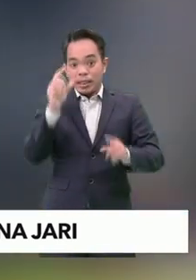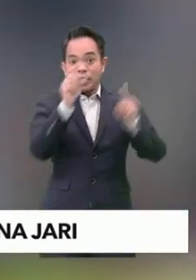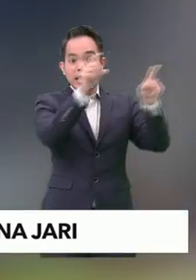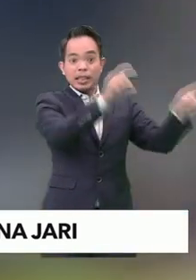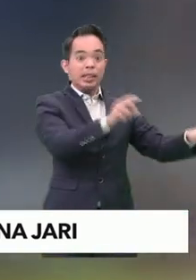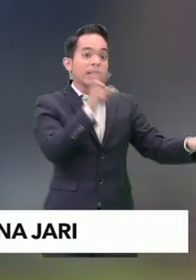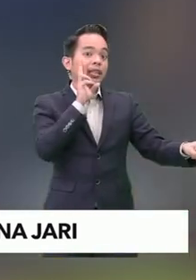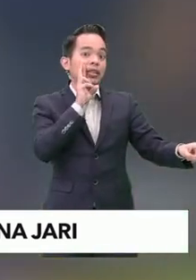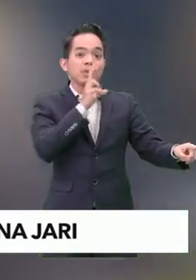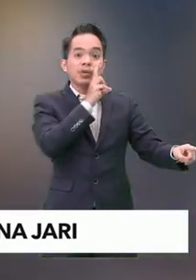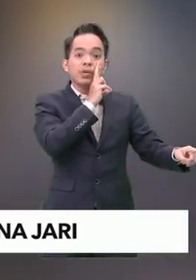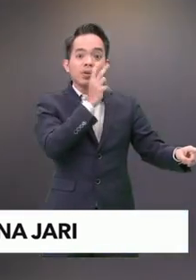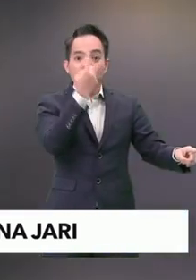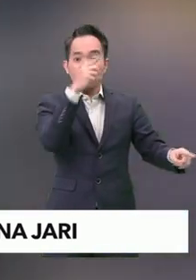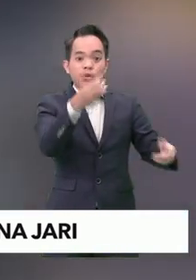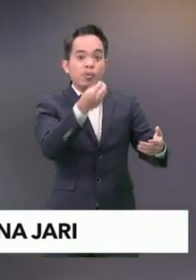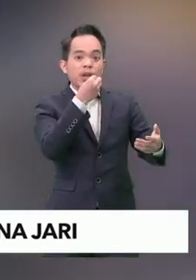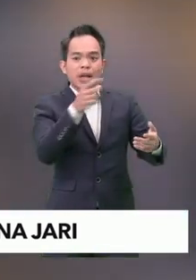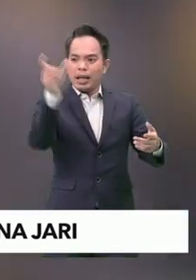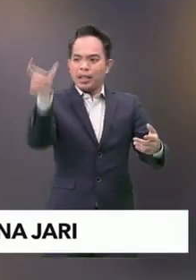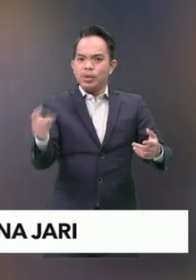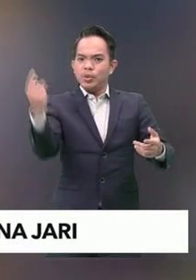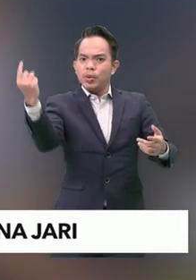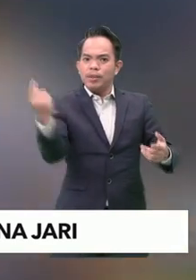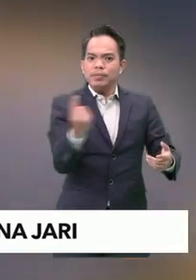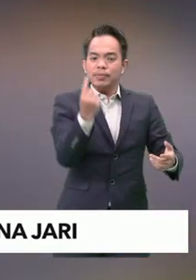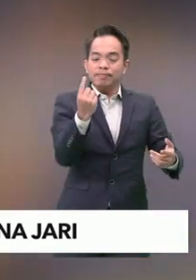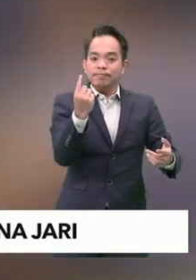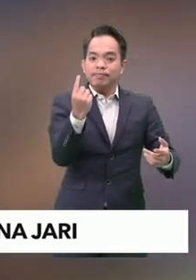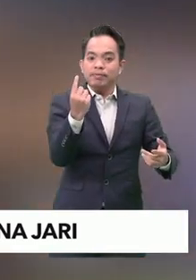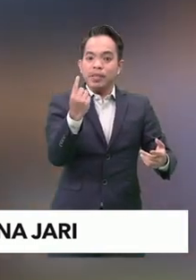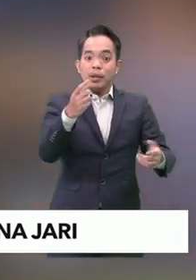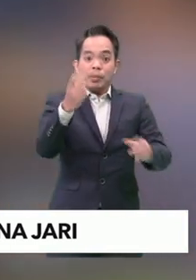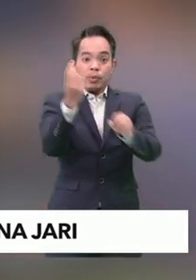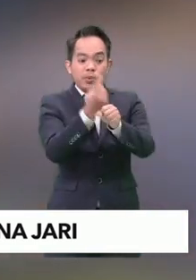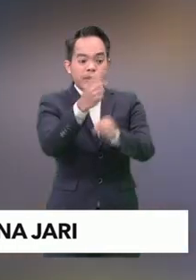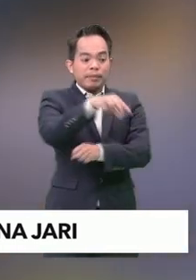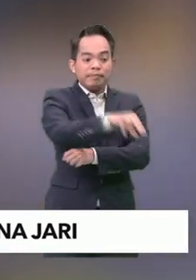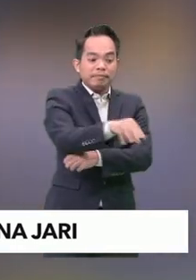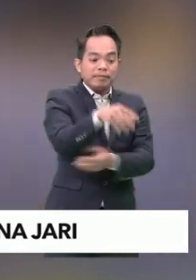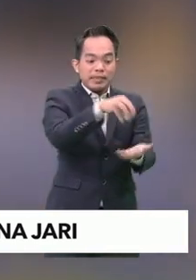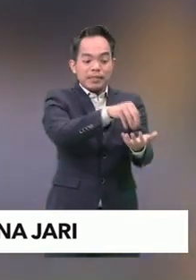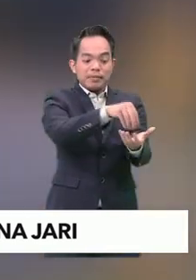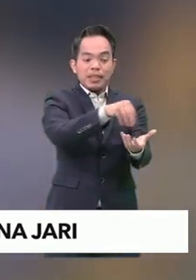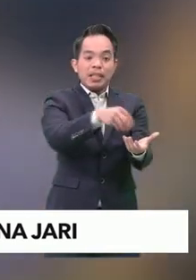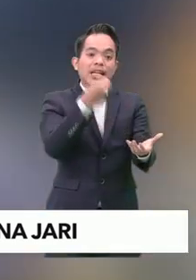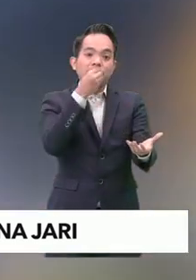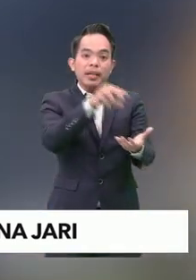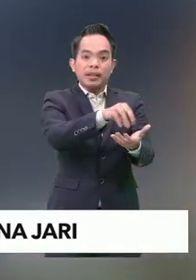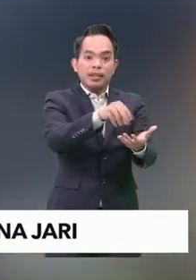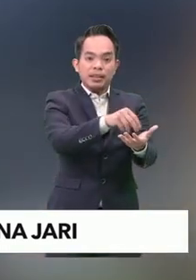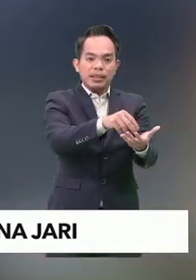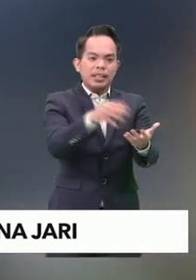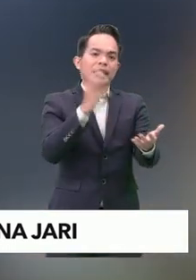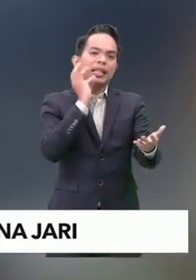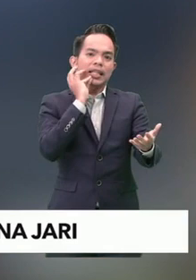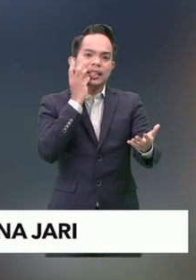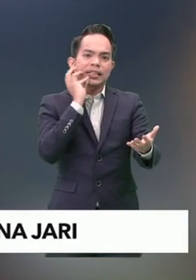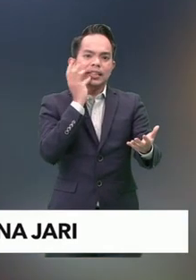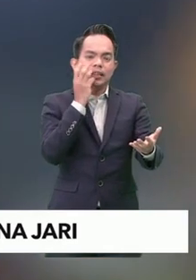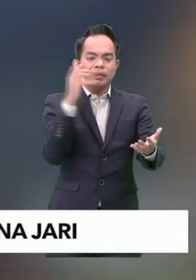untuk makan salah seorang daripada lelaki itu kemudian menggunakan jarinya untuk mengambil lauk di bagian nasi Kanda dalam